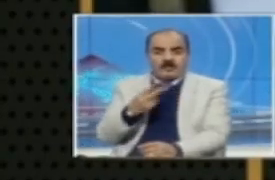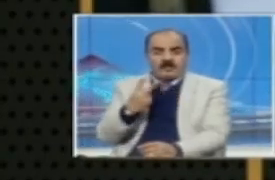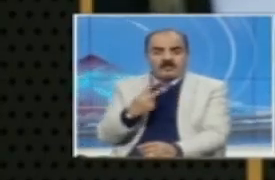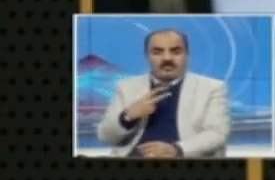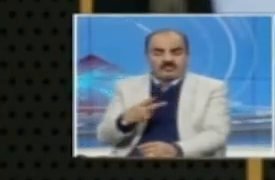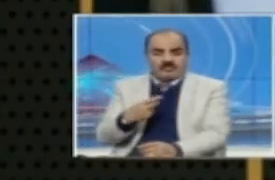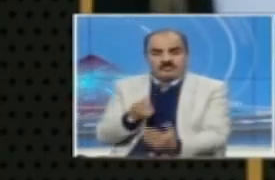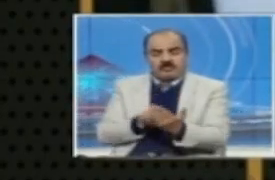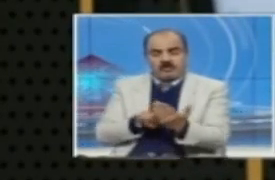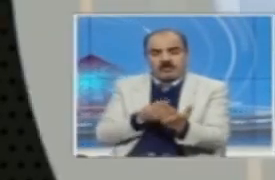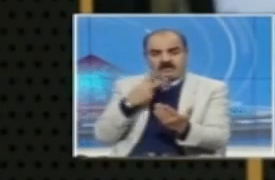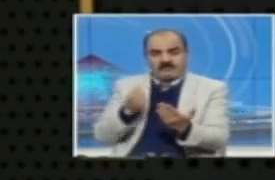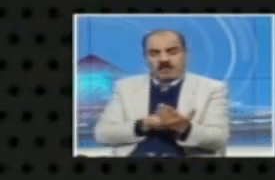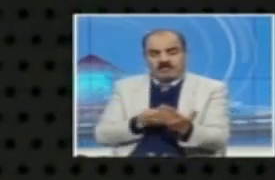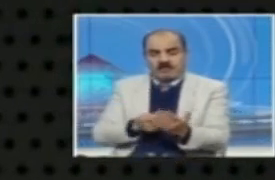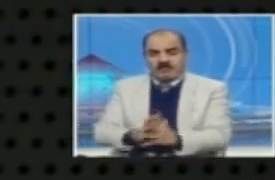55,322 حكم مخالفة.